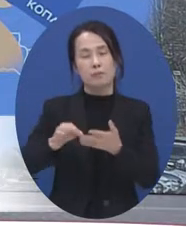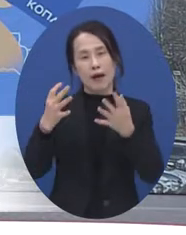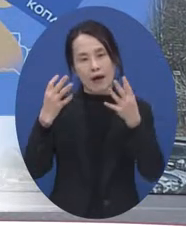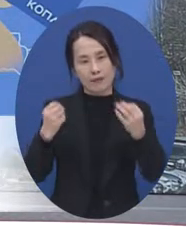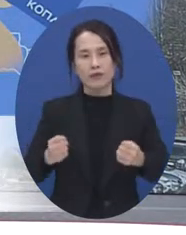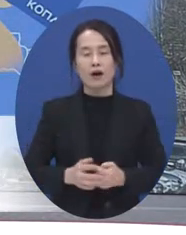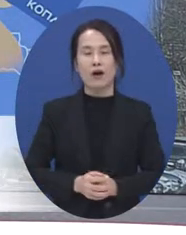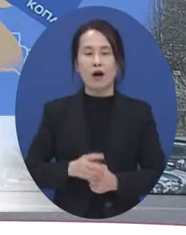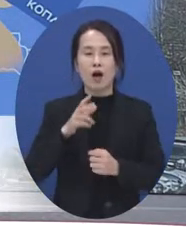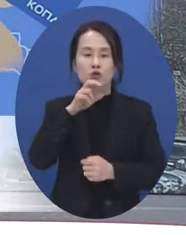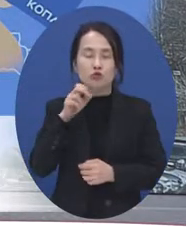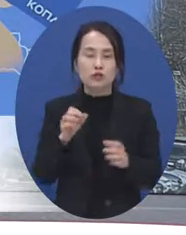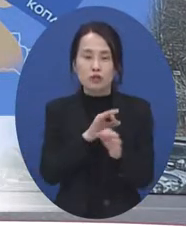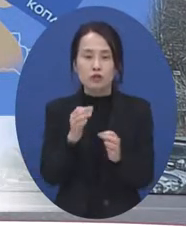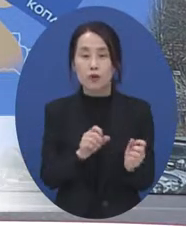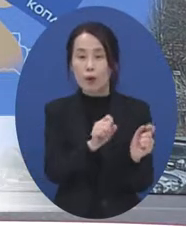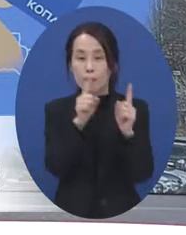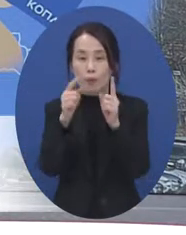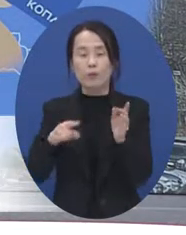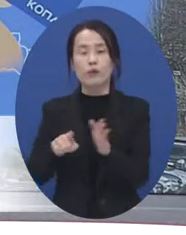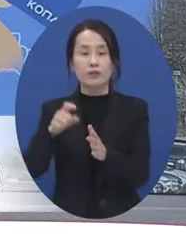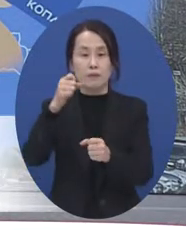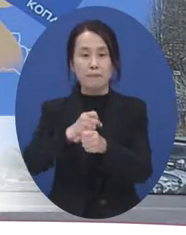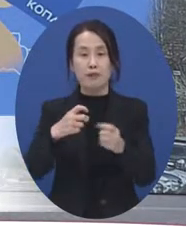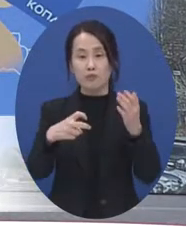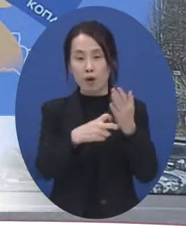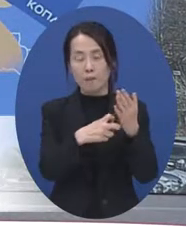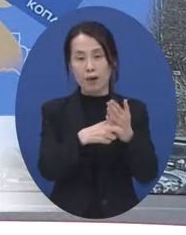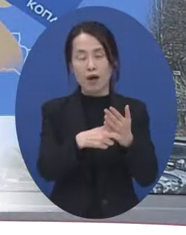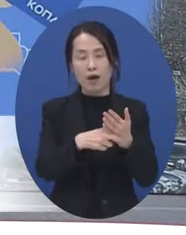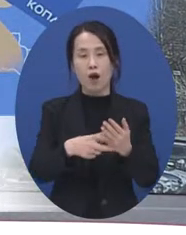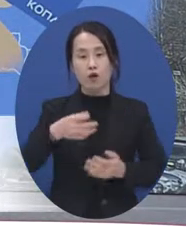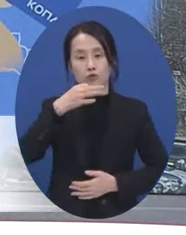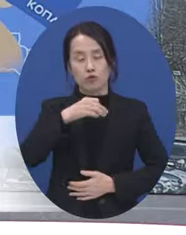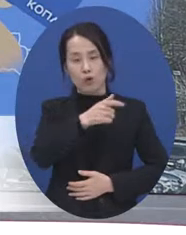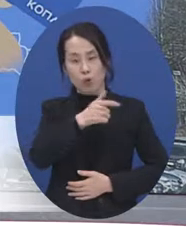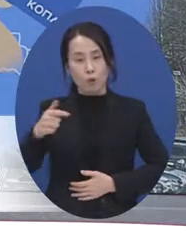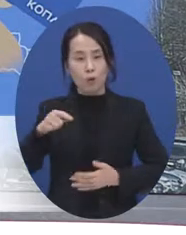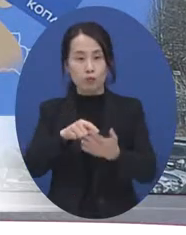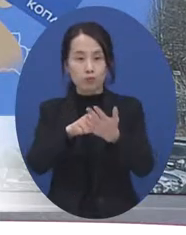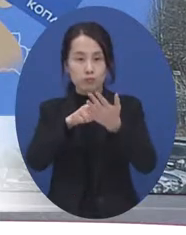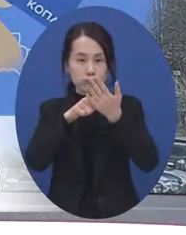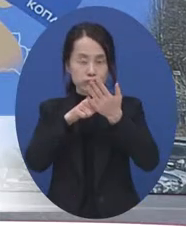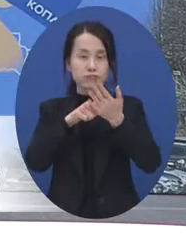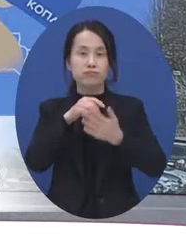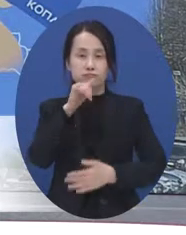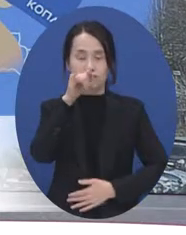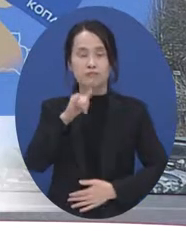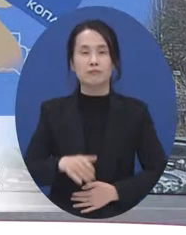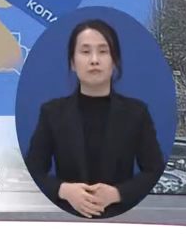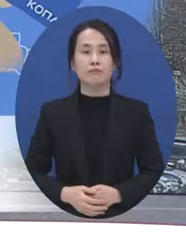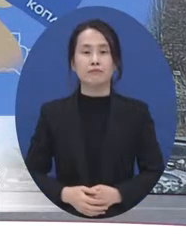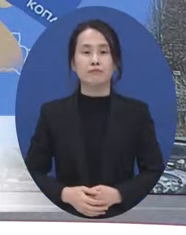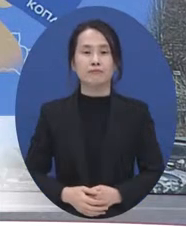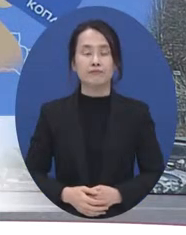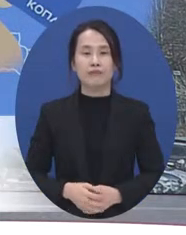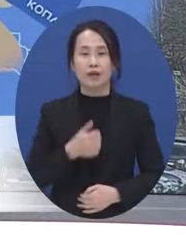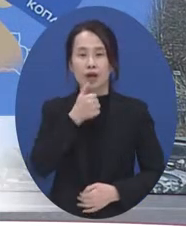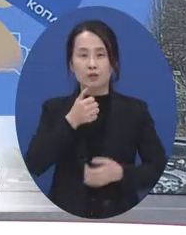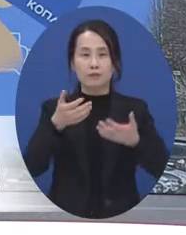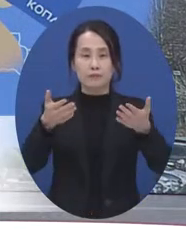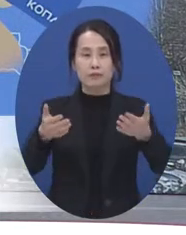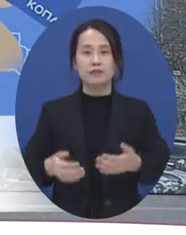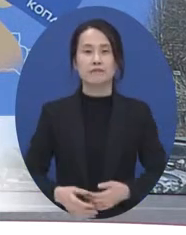사용돼 골목 상권을 살리고자 만든 지역화폐의 정책 효과가 실제 눈으로 확인됐다는 평가입니다. 보도에